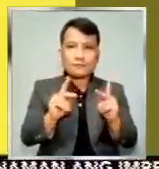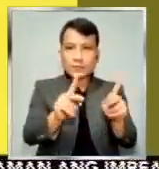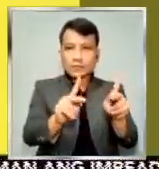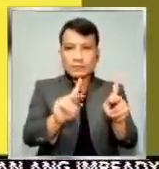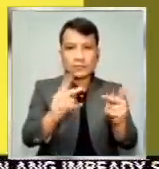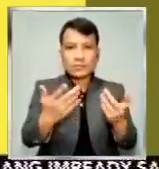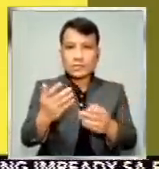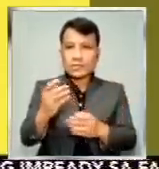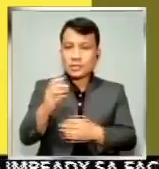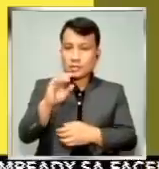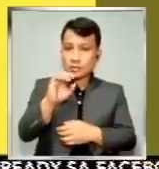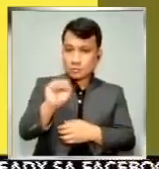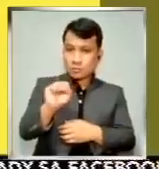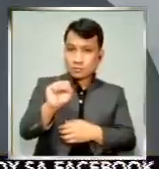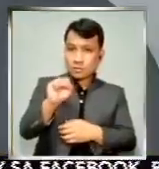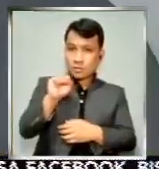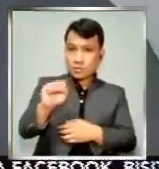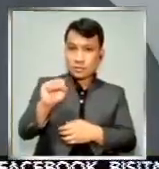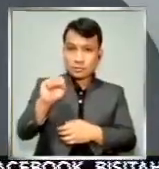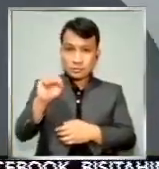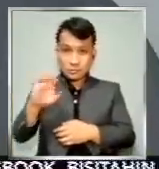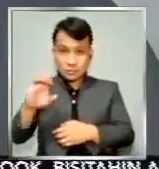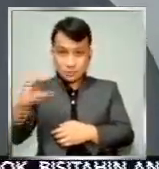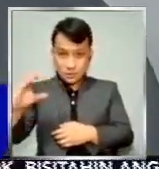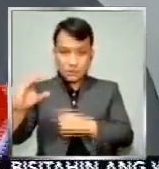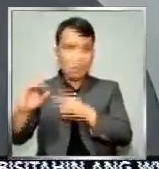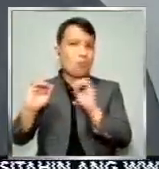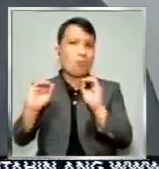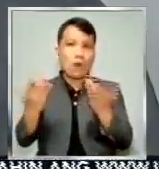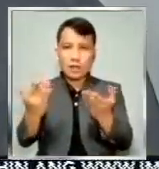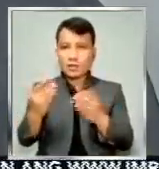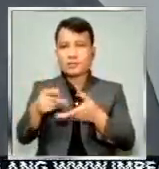Commission para tumanggap ng investment. Inilalaro niya